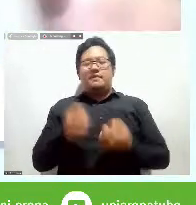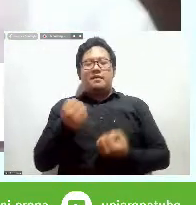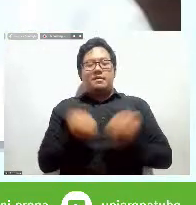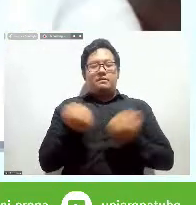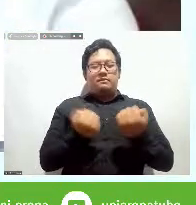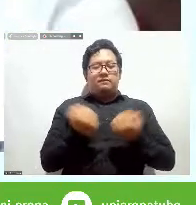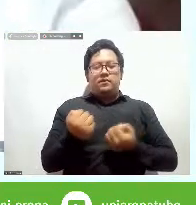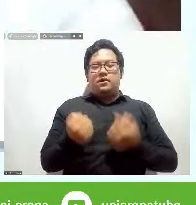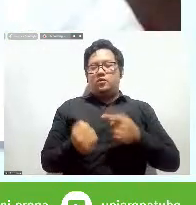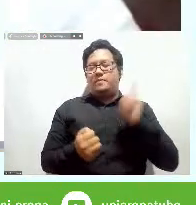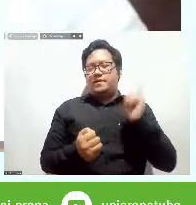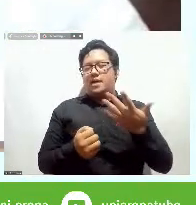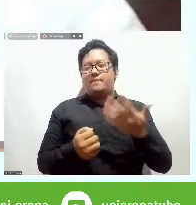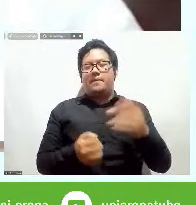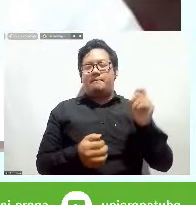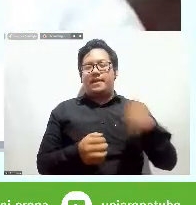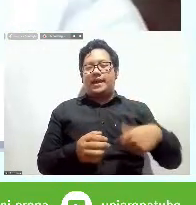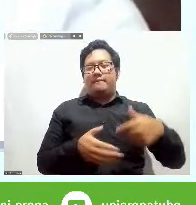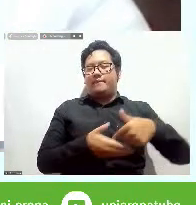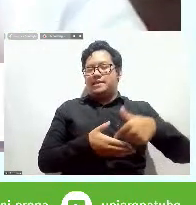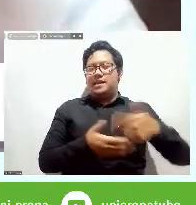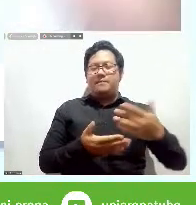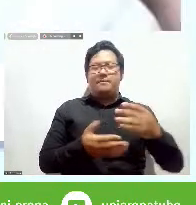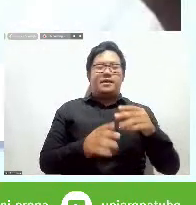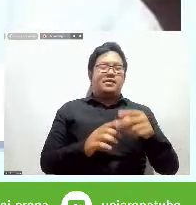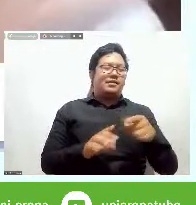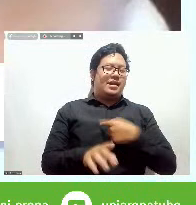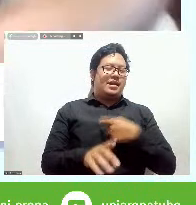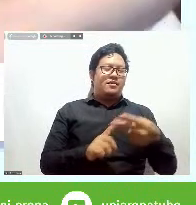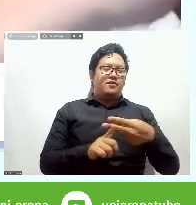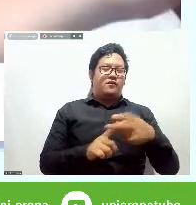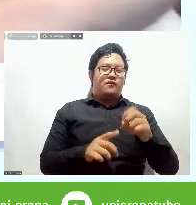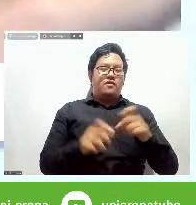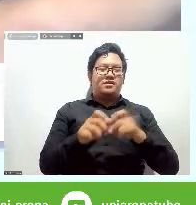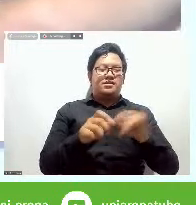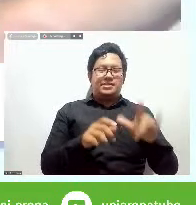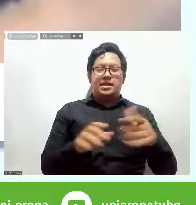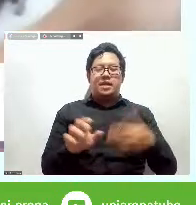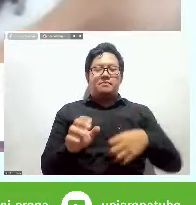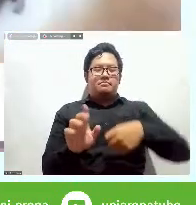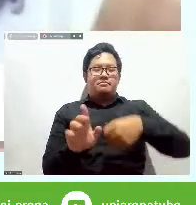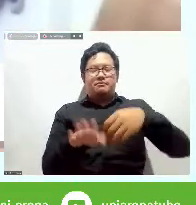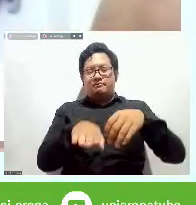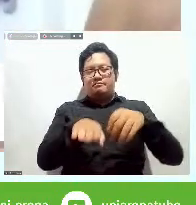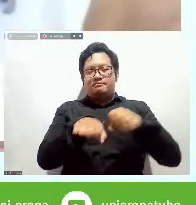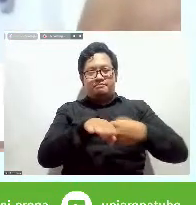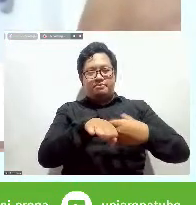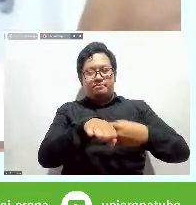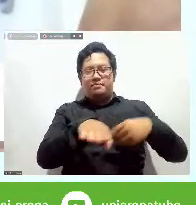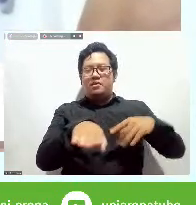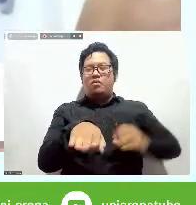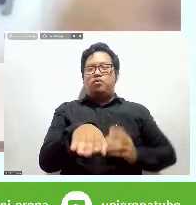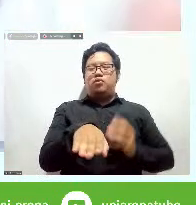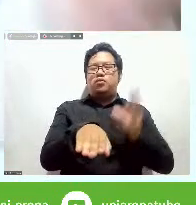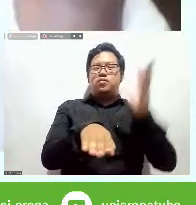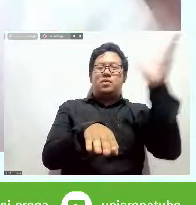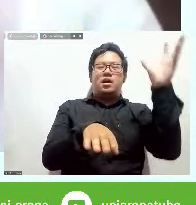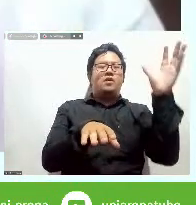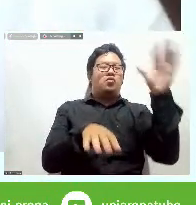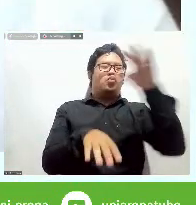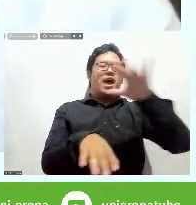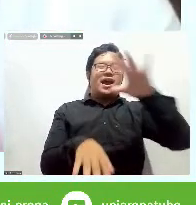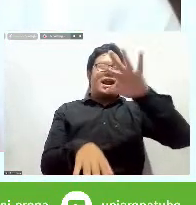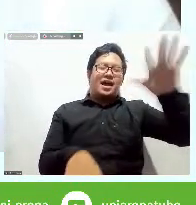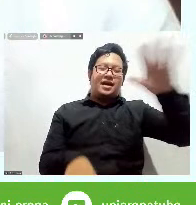yang kemudian mengemisikan shiokuda2 segala macem nah bagaimana kemudian kita bisa sedikit